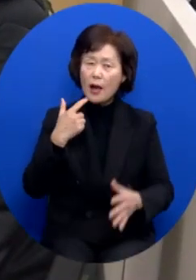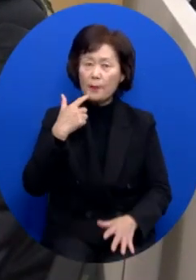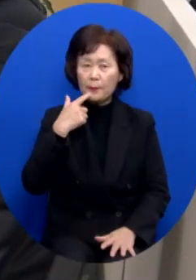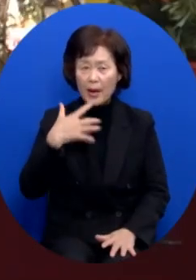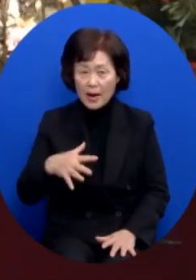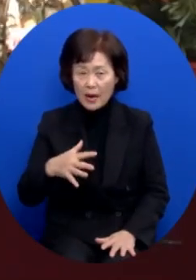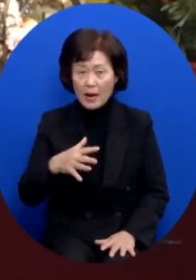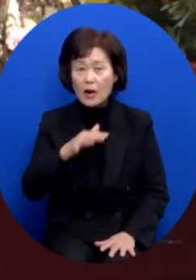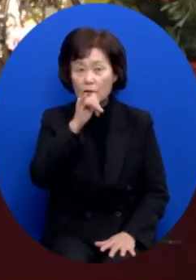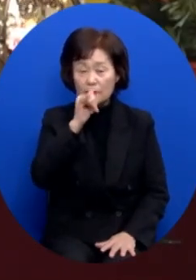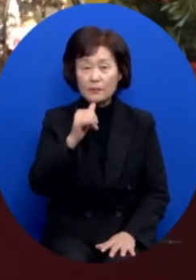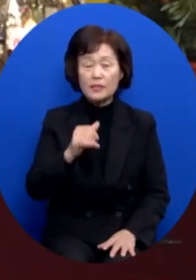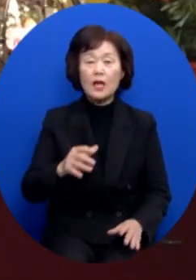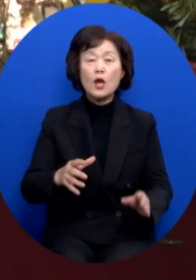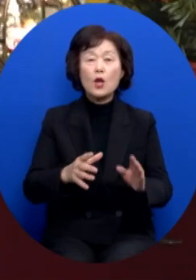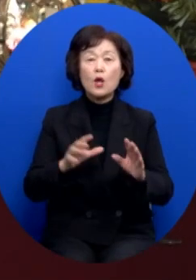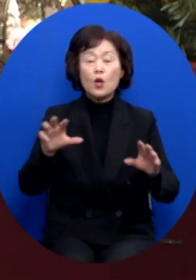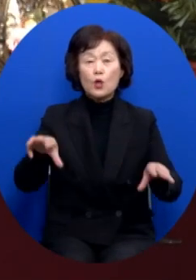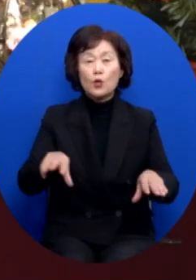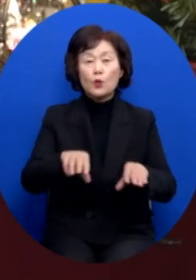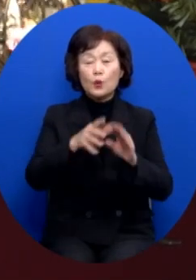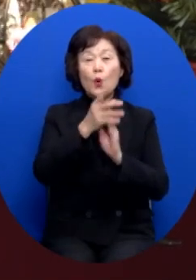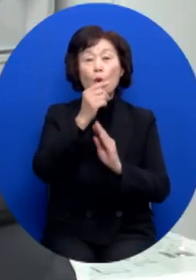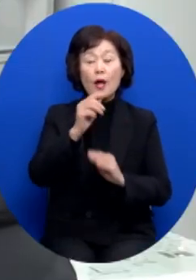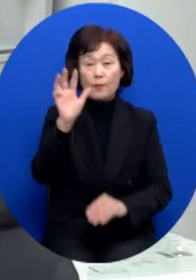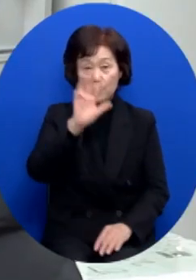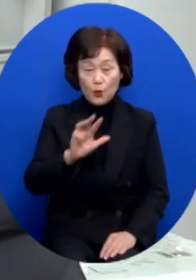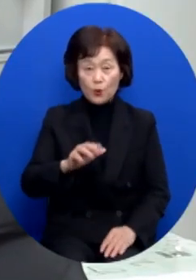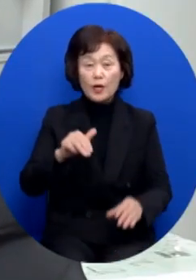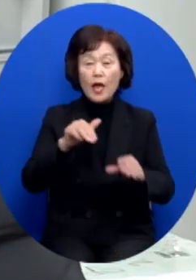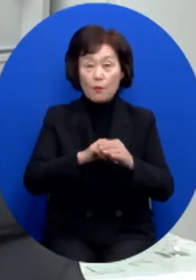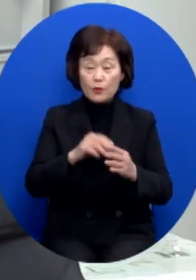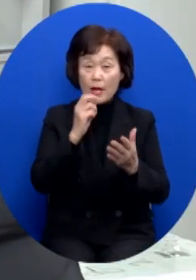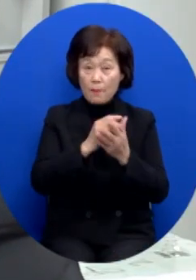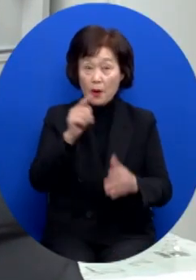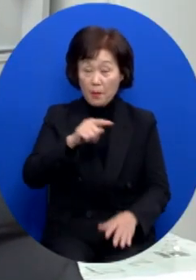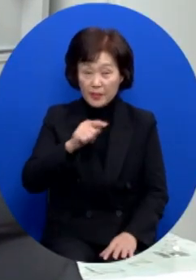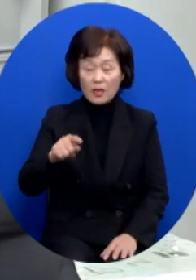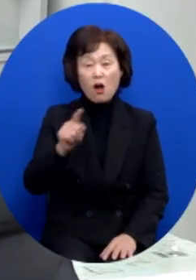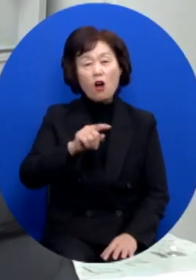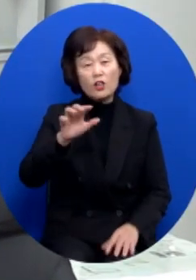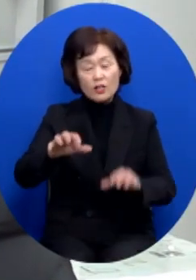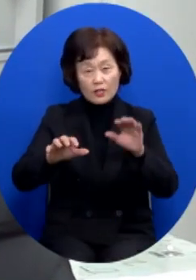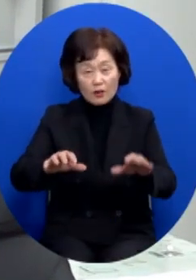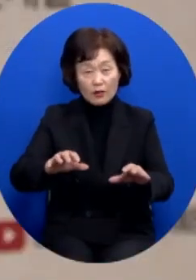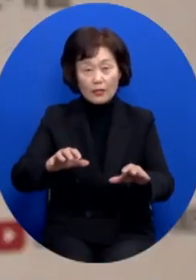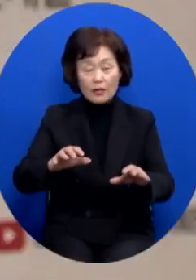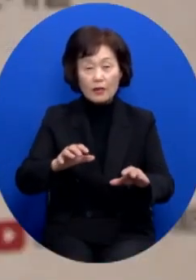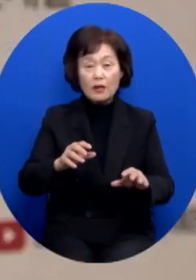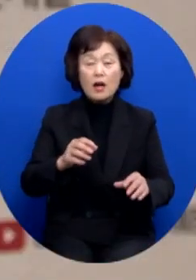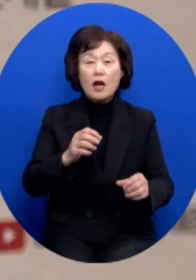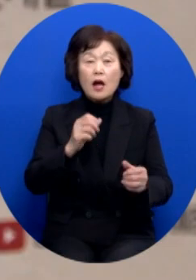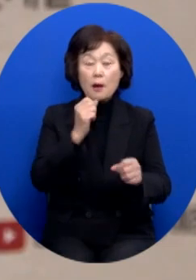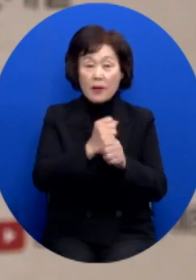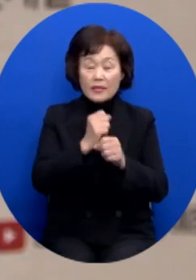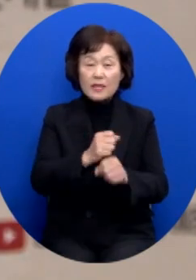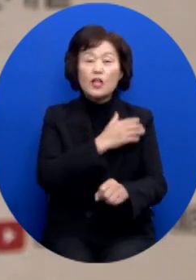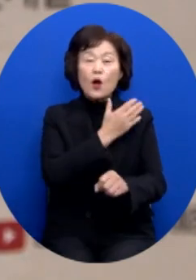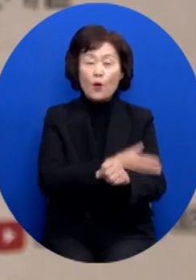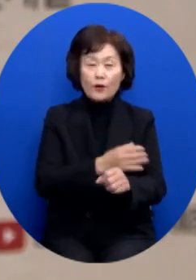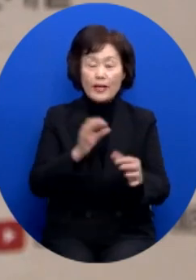대한예수교장로회 통합총회 문화법인이 어디서든 저작권 문제 없이 들을 수 있는 성탄 캐럴 음원을